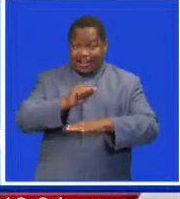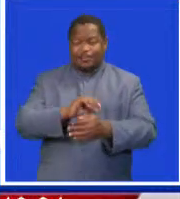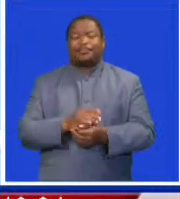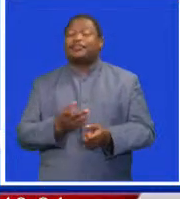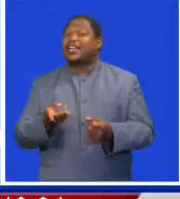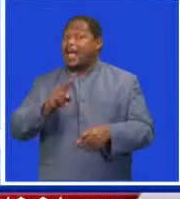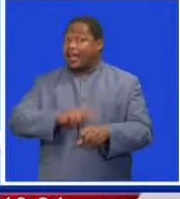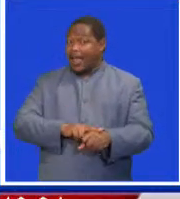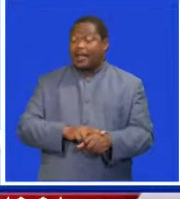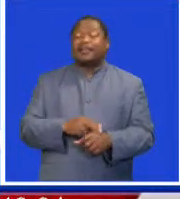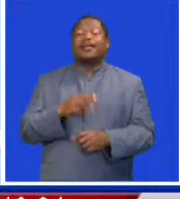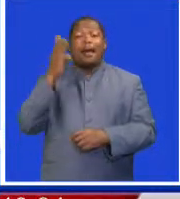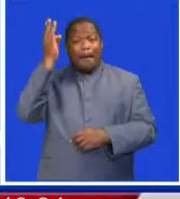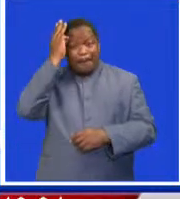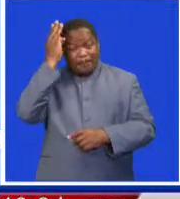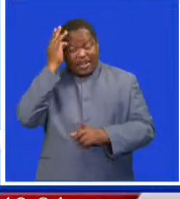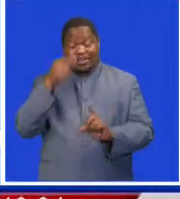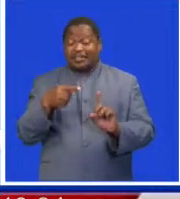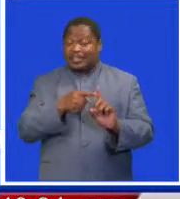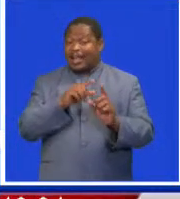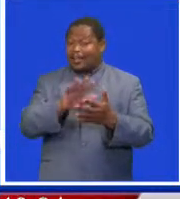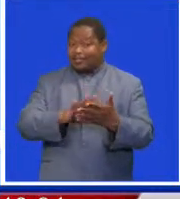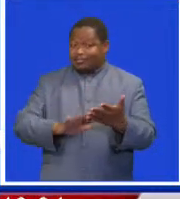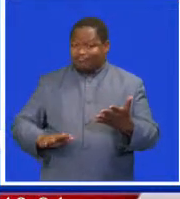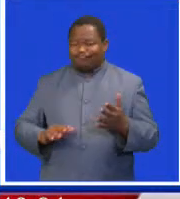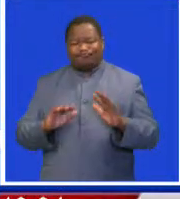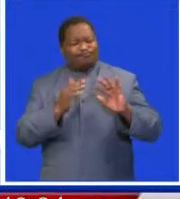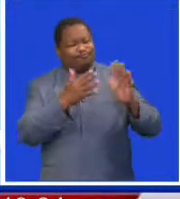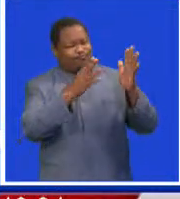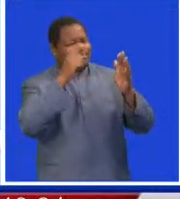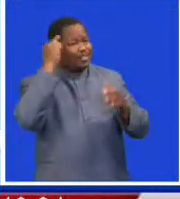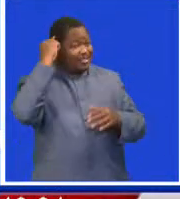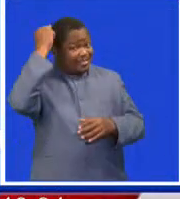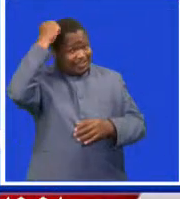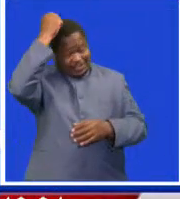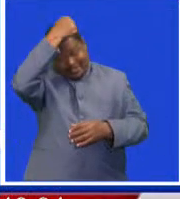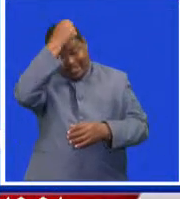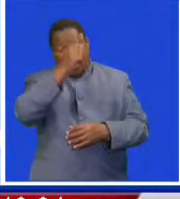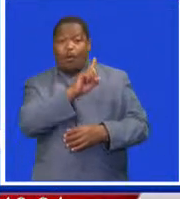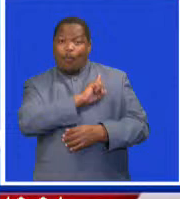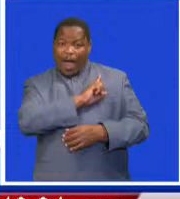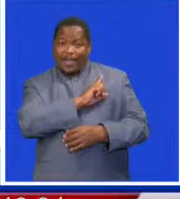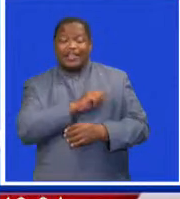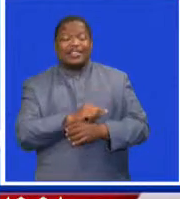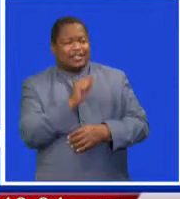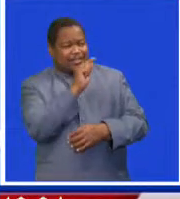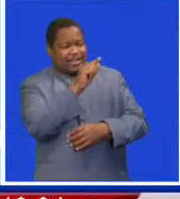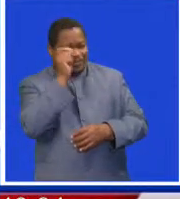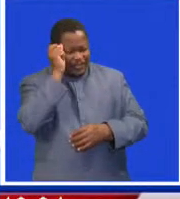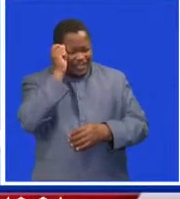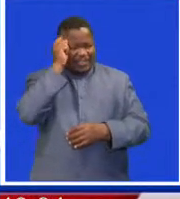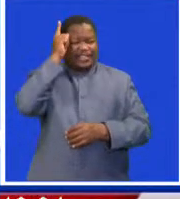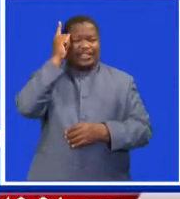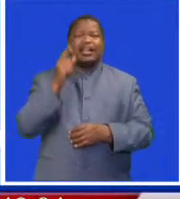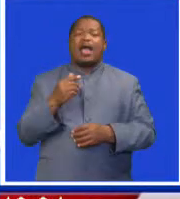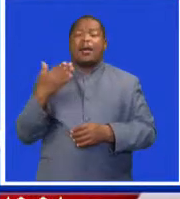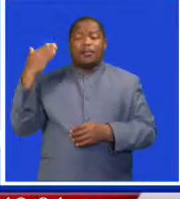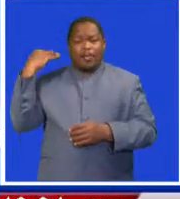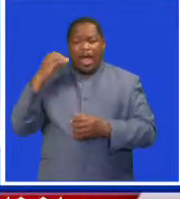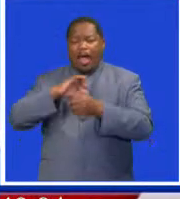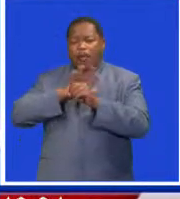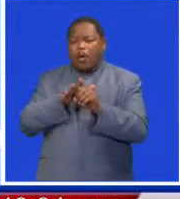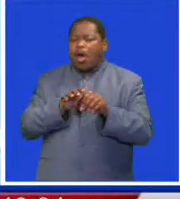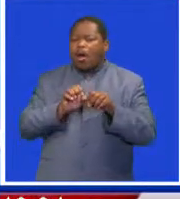ngokuthi silqalile leligcwane lapha even laseSwatini inkosi yemhlaba yamemeta umhlaba ukuthi uphelele khona lapha kwazilwa